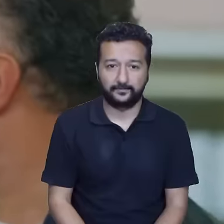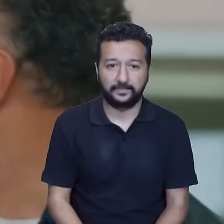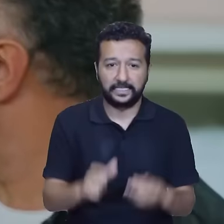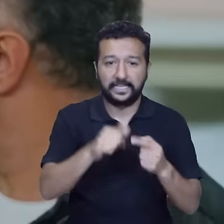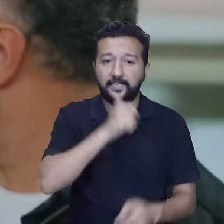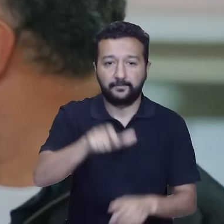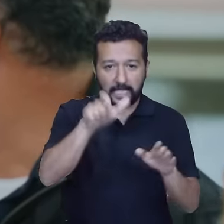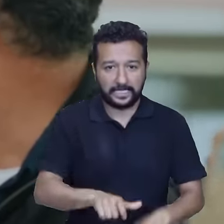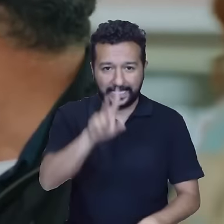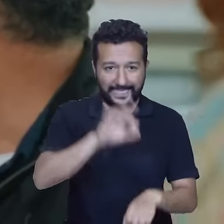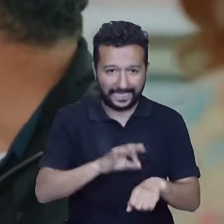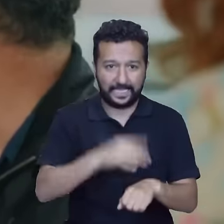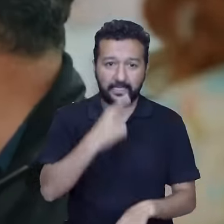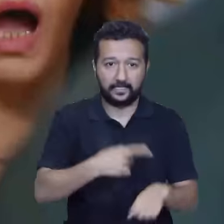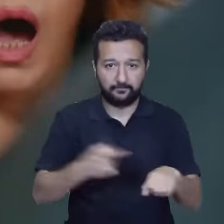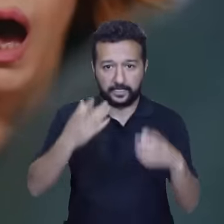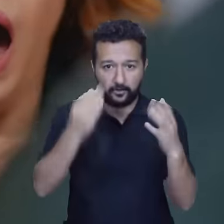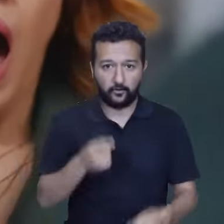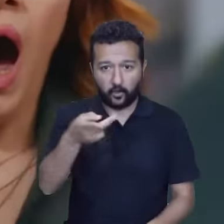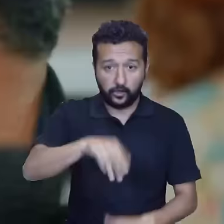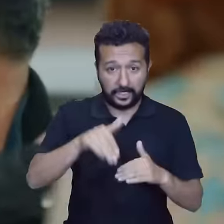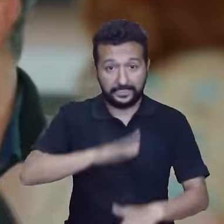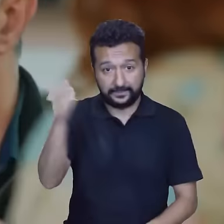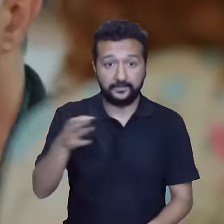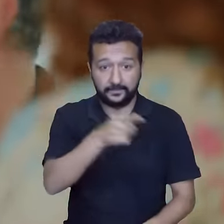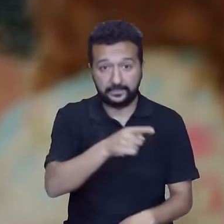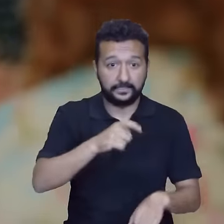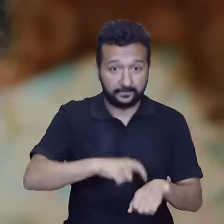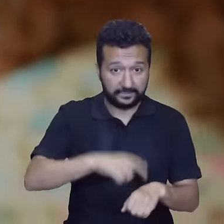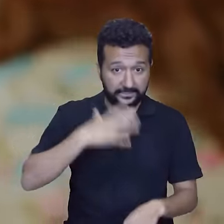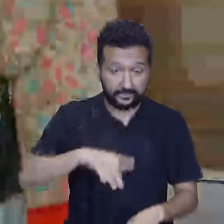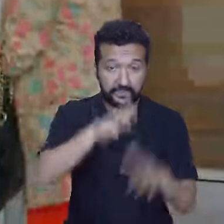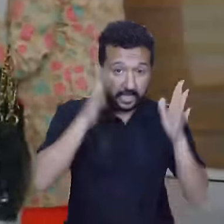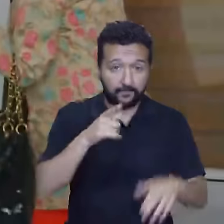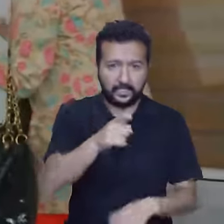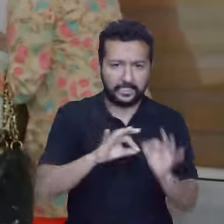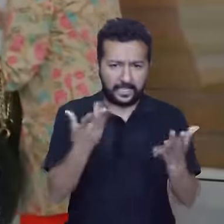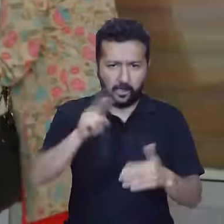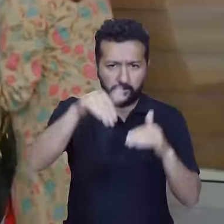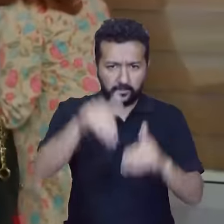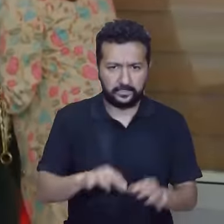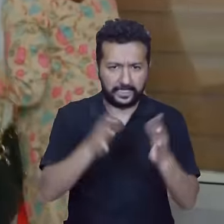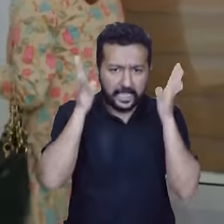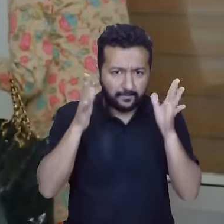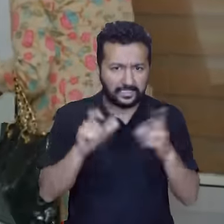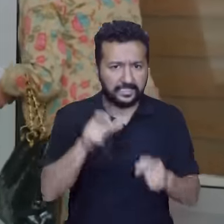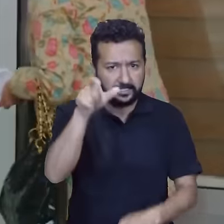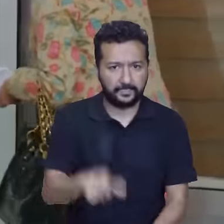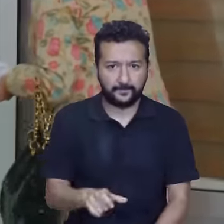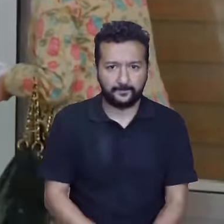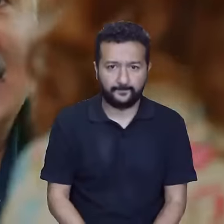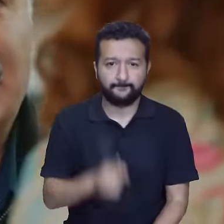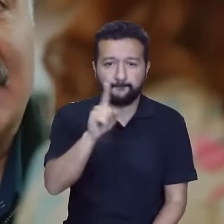Şener abi, hadi abi, iki dakika yedin, bir saat oldu. Cenaze yetişecek, ikindi namazına yetiştireceğim abi çiçeği ya. Ya ne cenazesi, ne namazı Şener